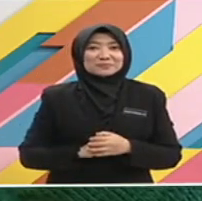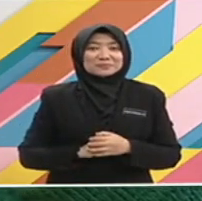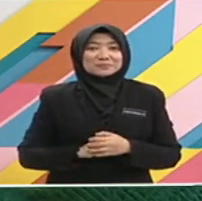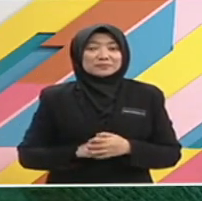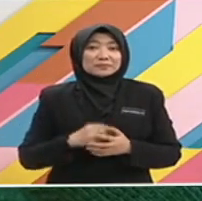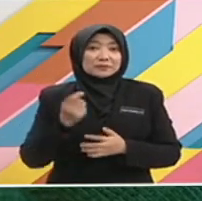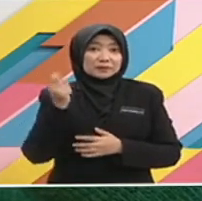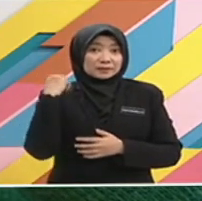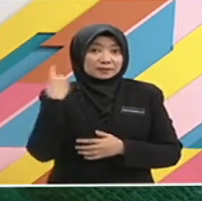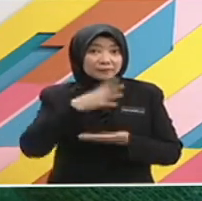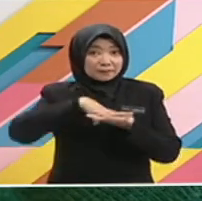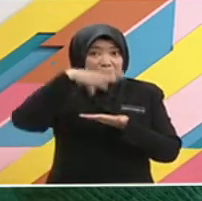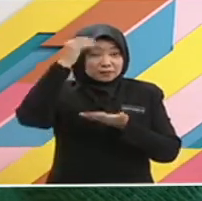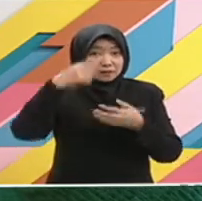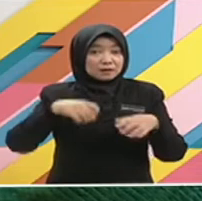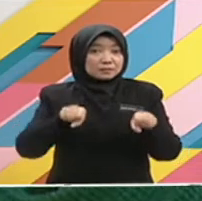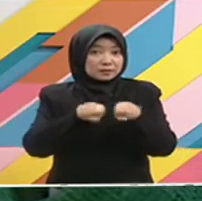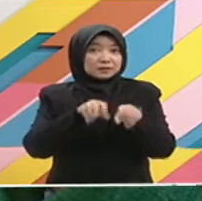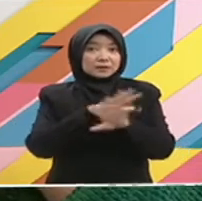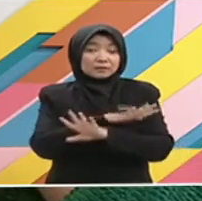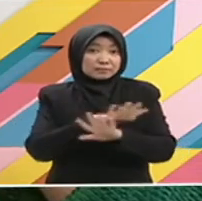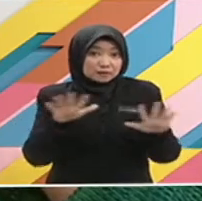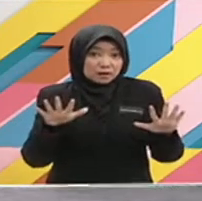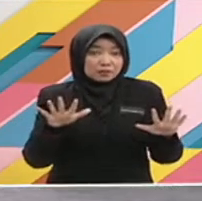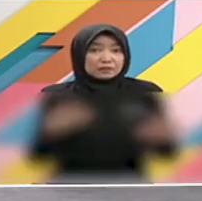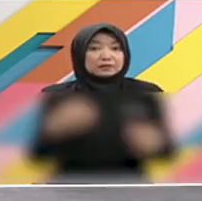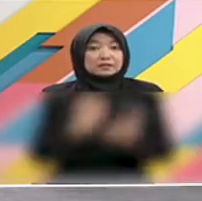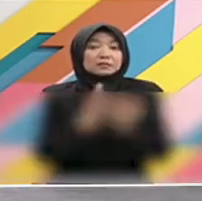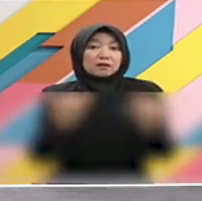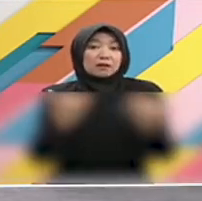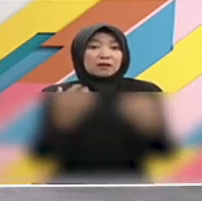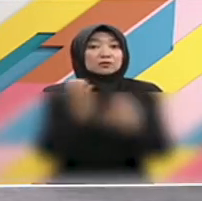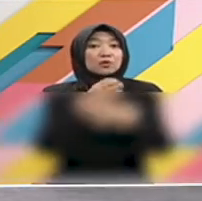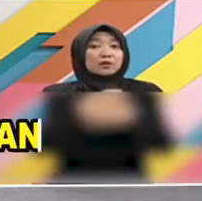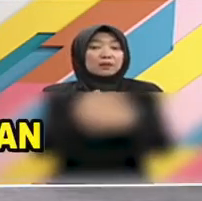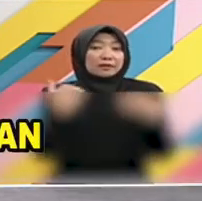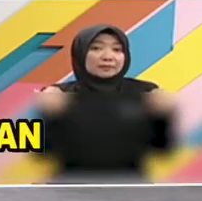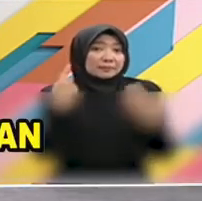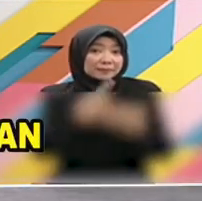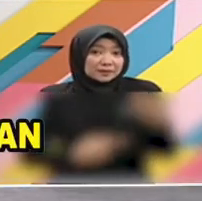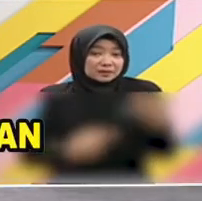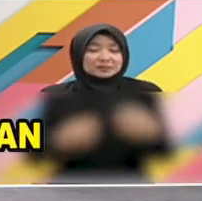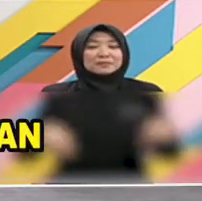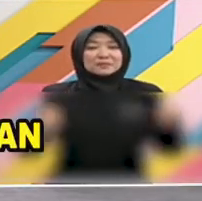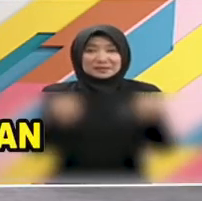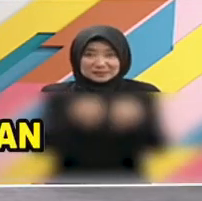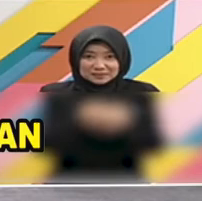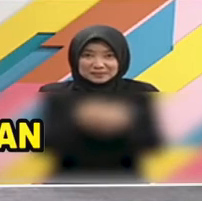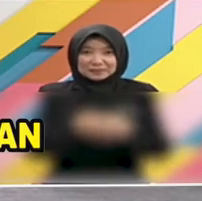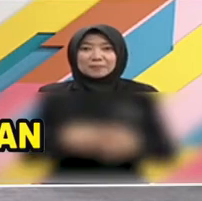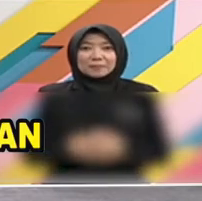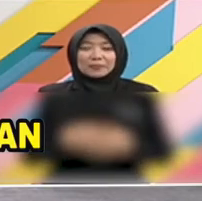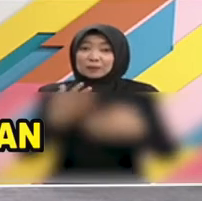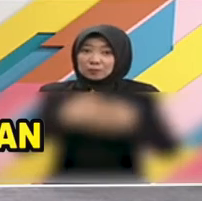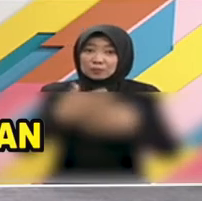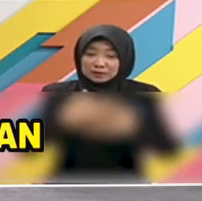Tadi kita belajar imbangan simetri tidak simetri. Corak ni mempunyai imbangan? Imbangan simetri. Ya, imbangan simetri. Ini memang paling